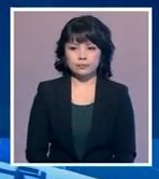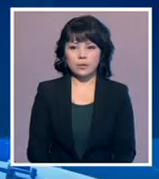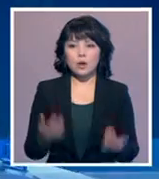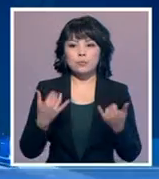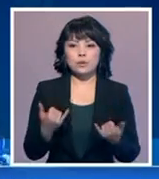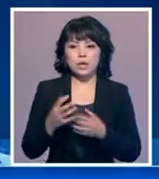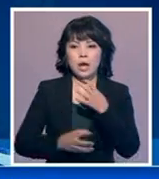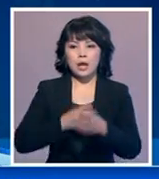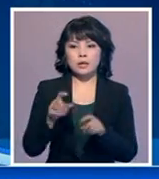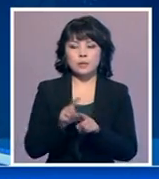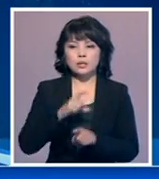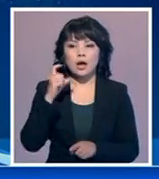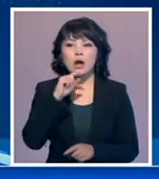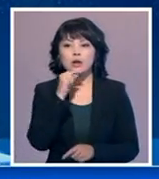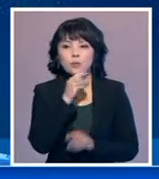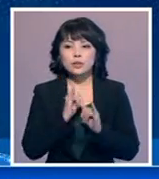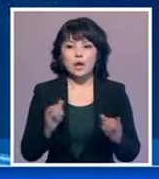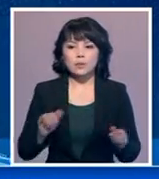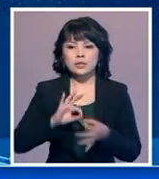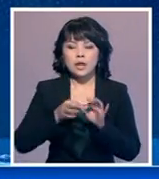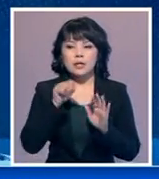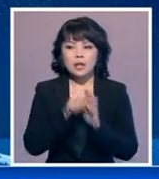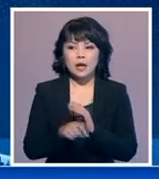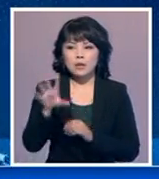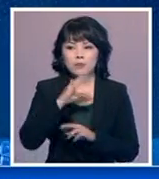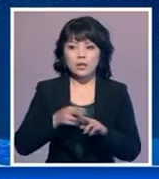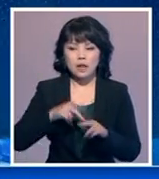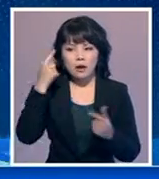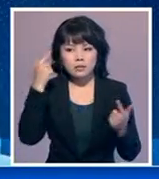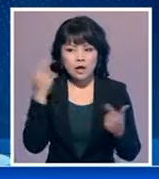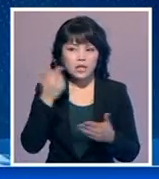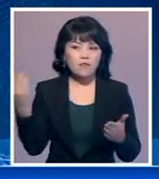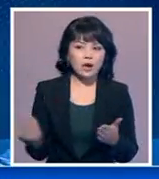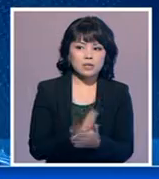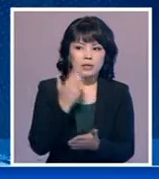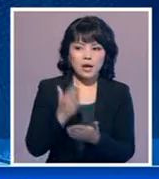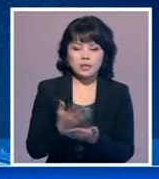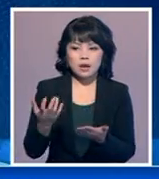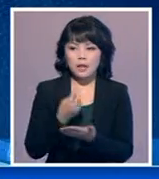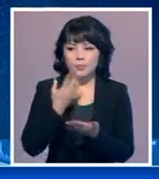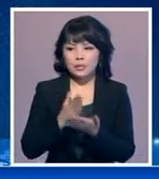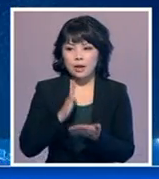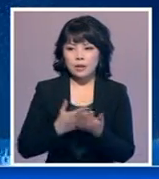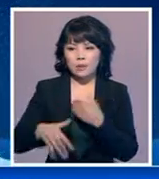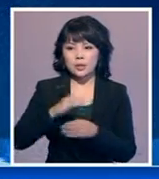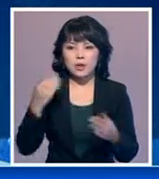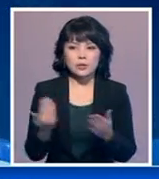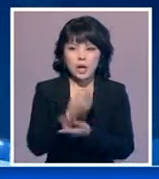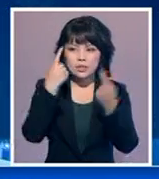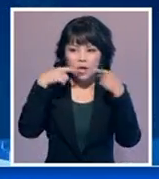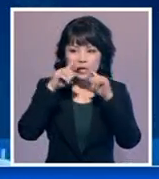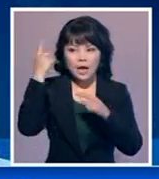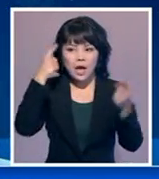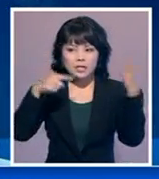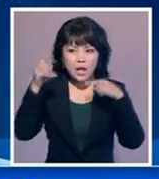Бүгінгі әлемде үдемелі экономикалық дамудың өзекті шарты білім мен инновация болып табылады. Жаңа білім мен серпінді технологияларды тың